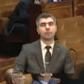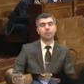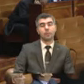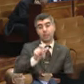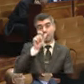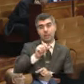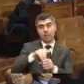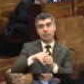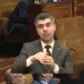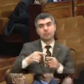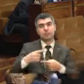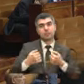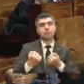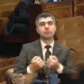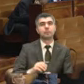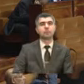السيد نائب.